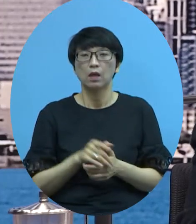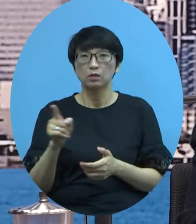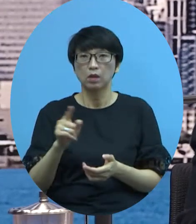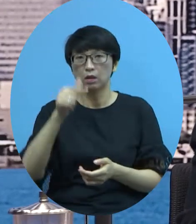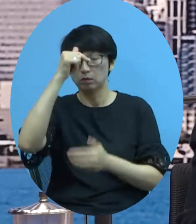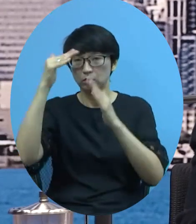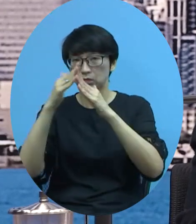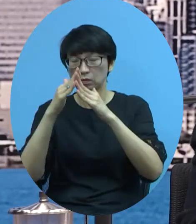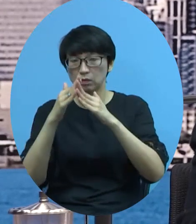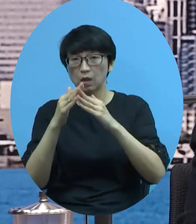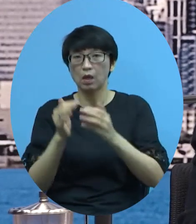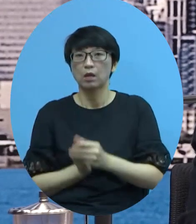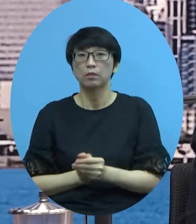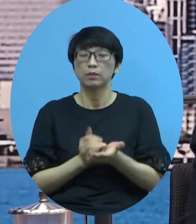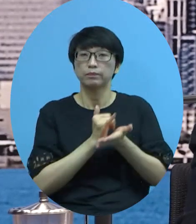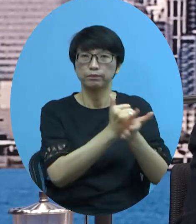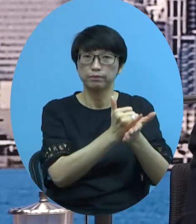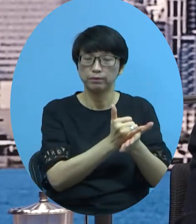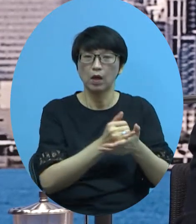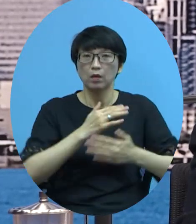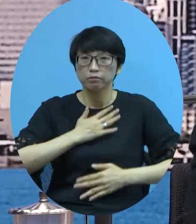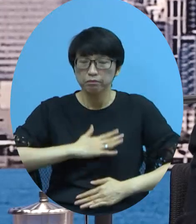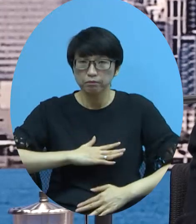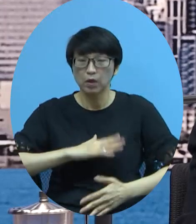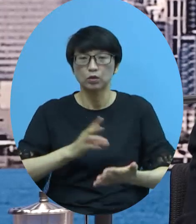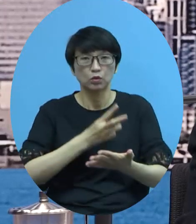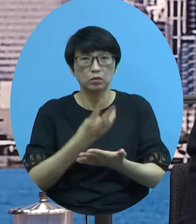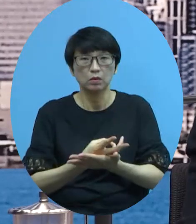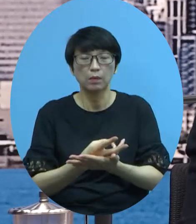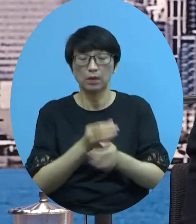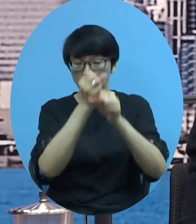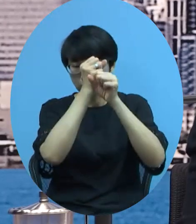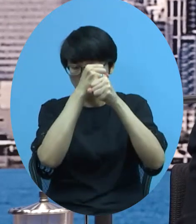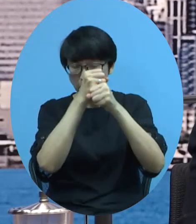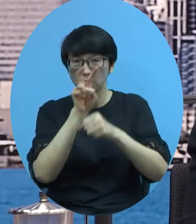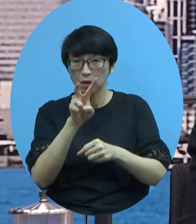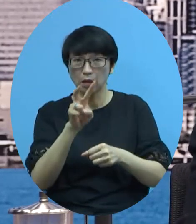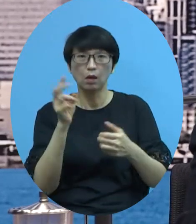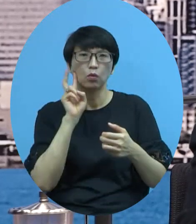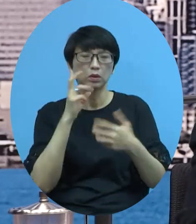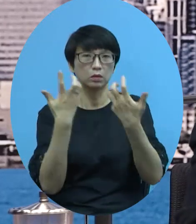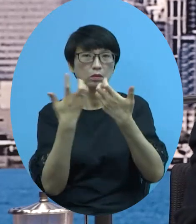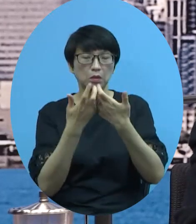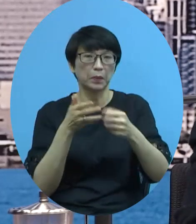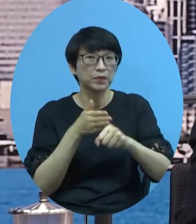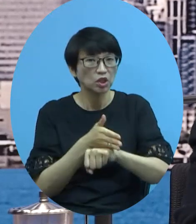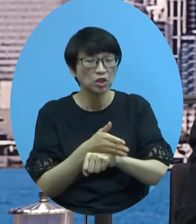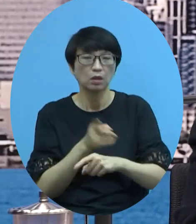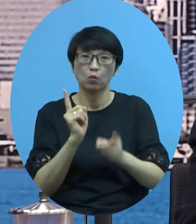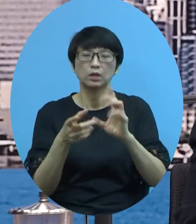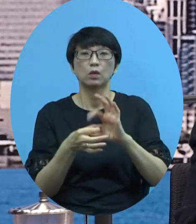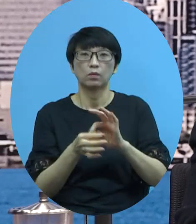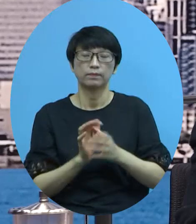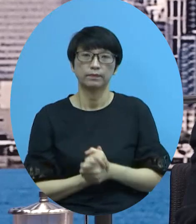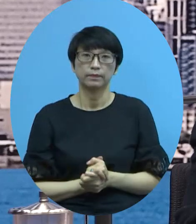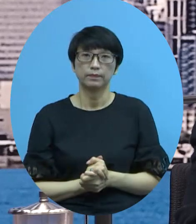啲，驗完先至出翻嚟去檢疫中心。咁可能嗰度睇落去個數字可能會啊，點解咁遲啦？即係咁。 下一位